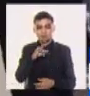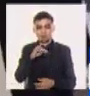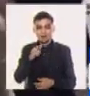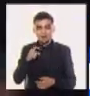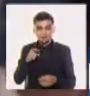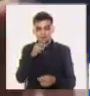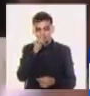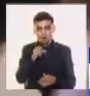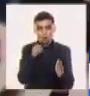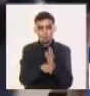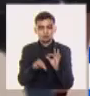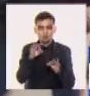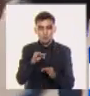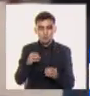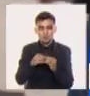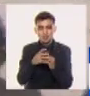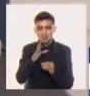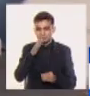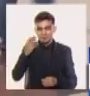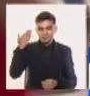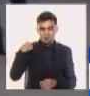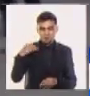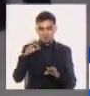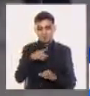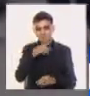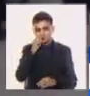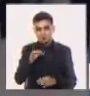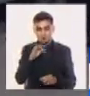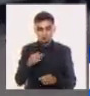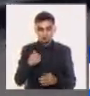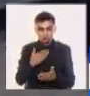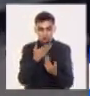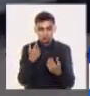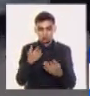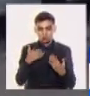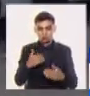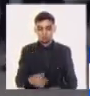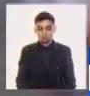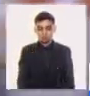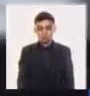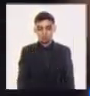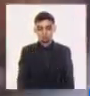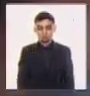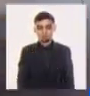обвинению в организации убийств, произошедших 15 лет назад. Вину он не признает.